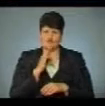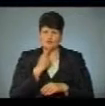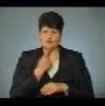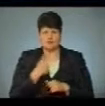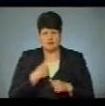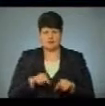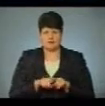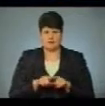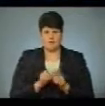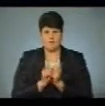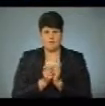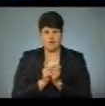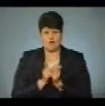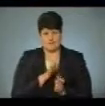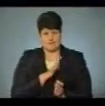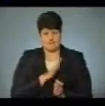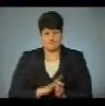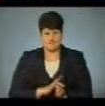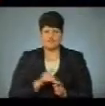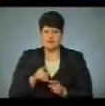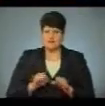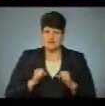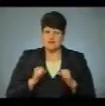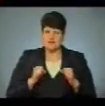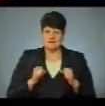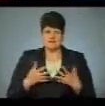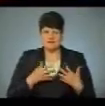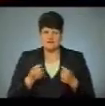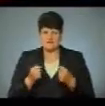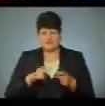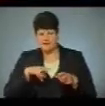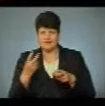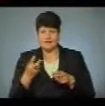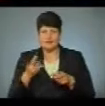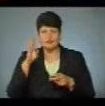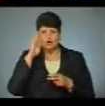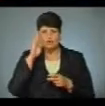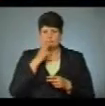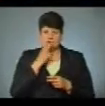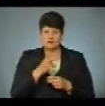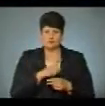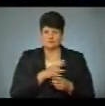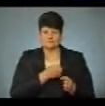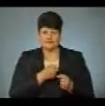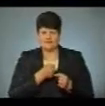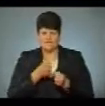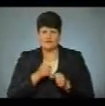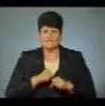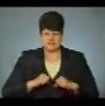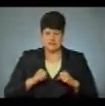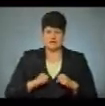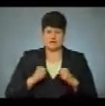мені. Боролись на витривалість. Він намагався не підставлятися на китки. Хлопець, видно, витягував. Старався.